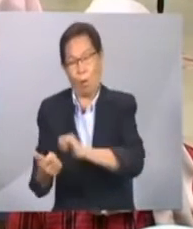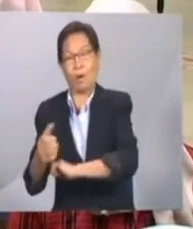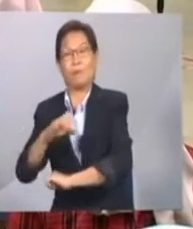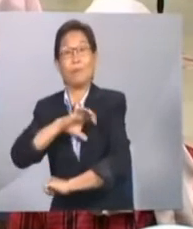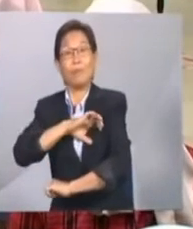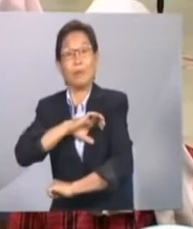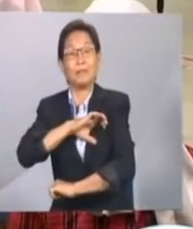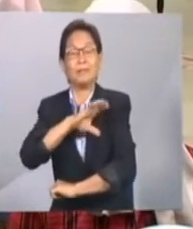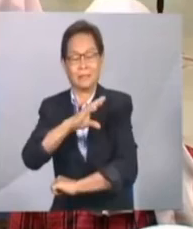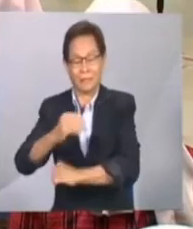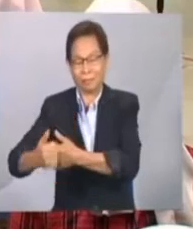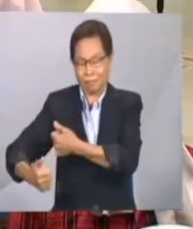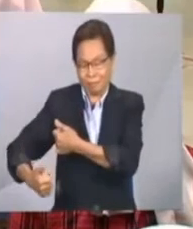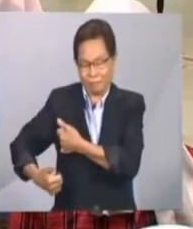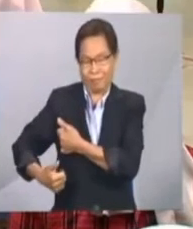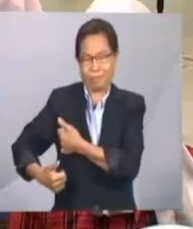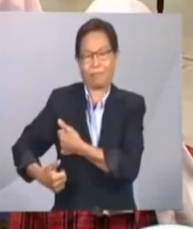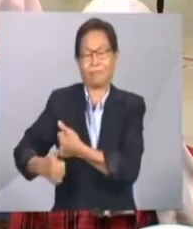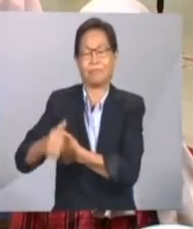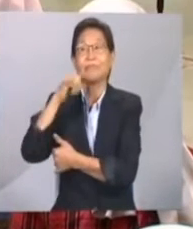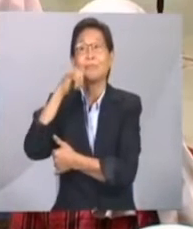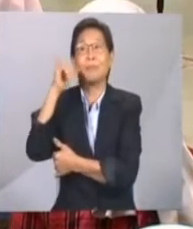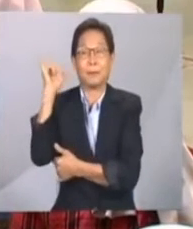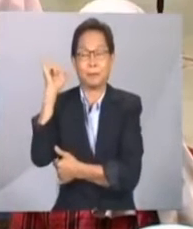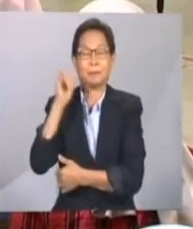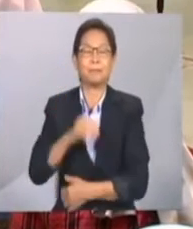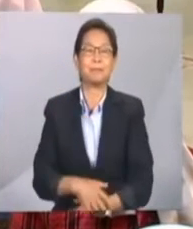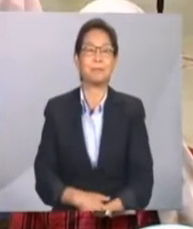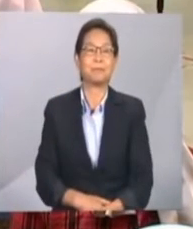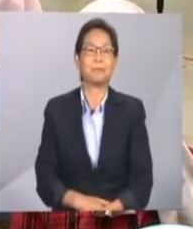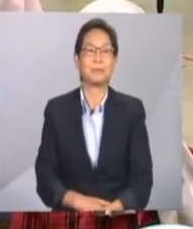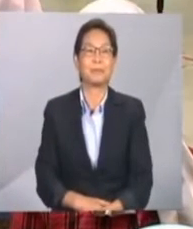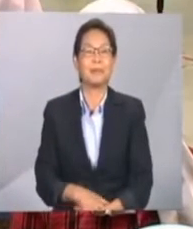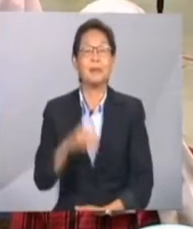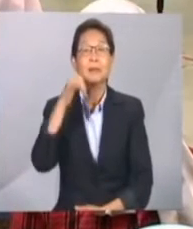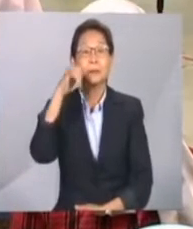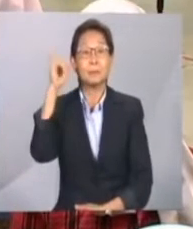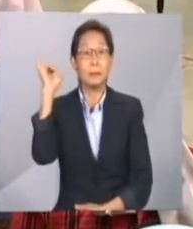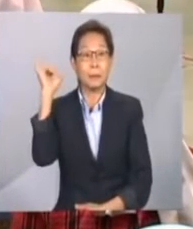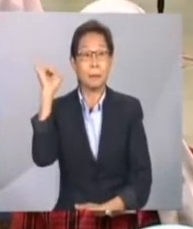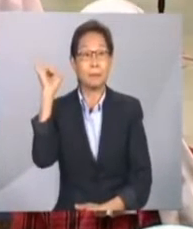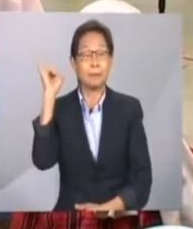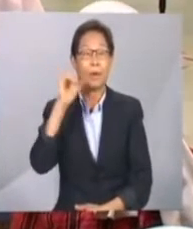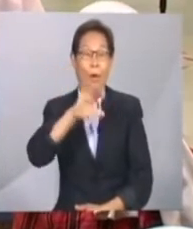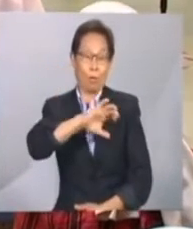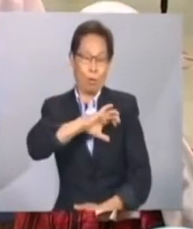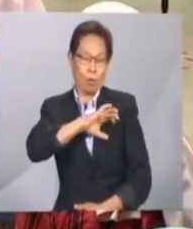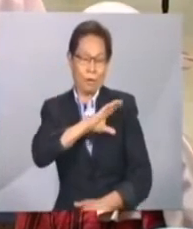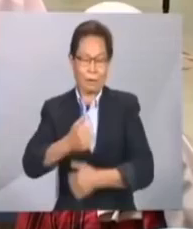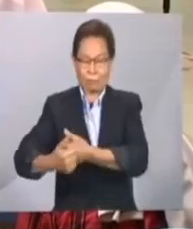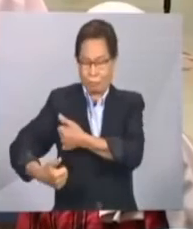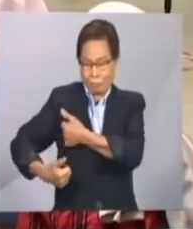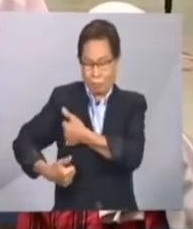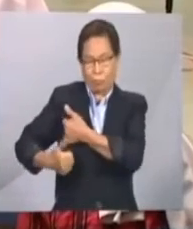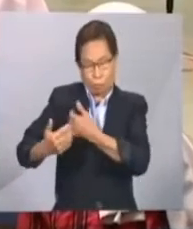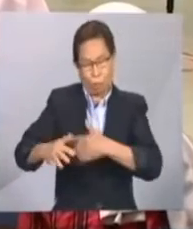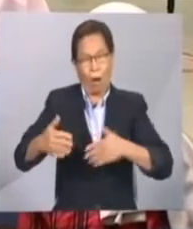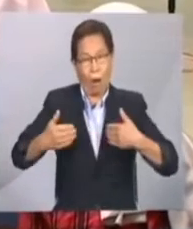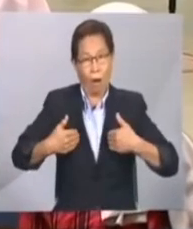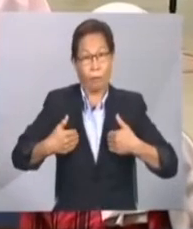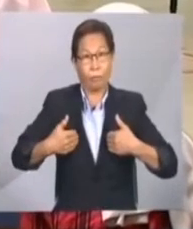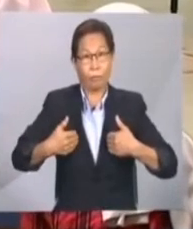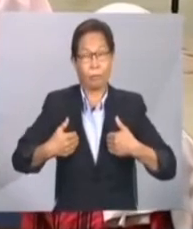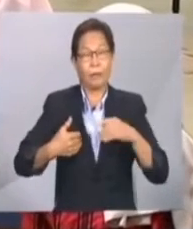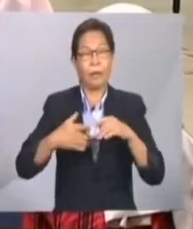pihak PDRM dan ATM semalam. Semalam, PDRM dan ATM telah mengadakan